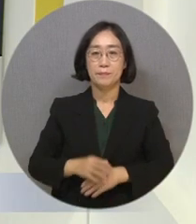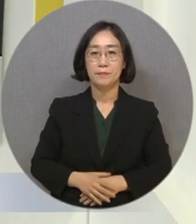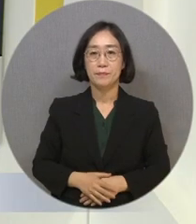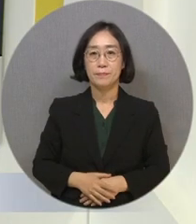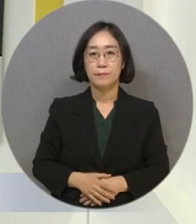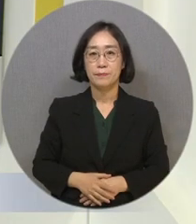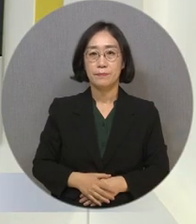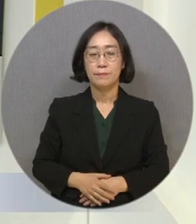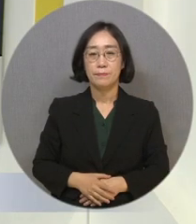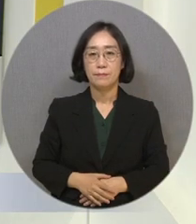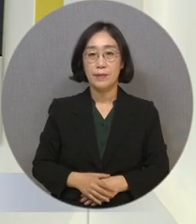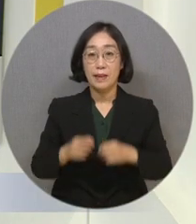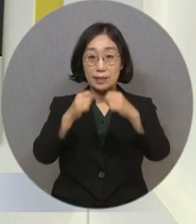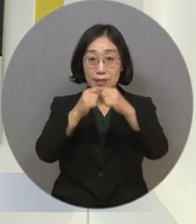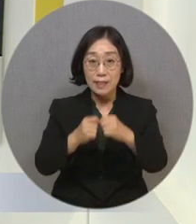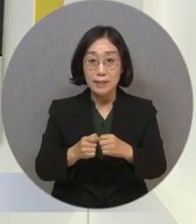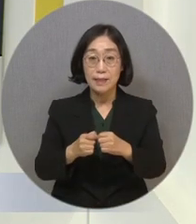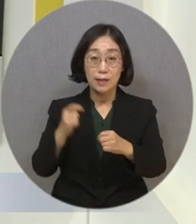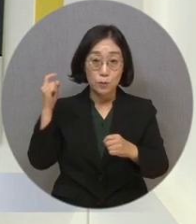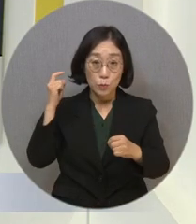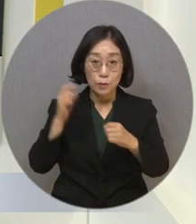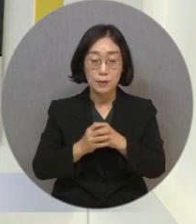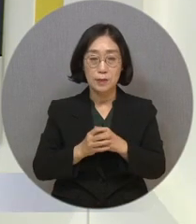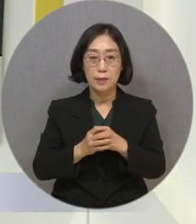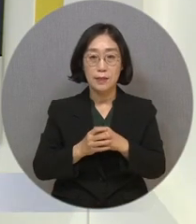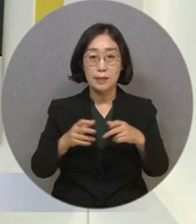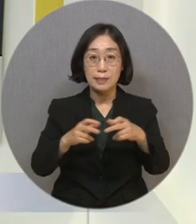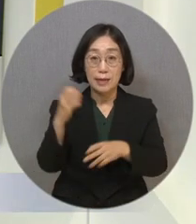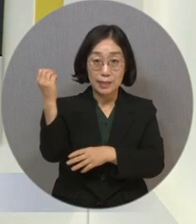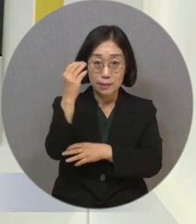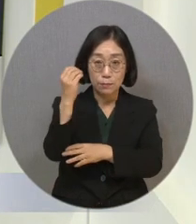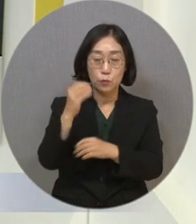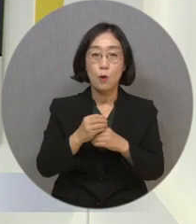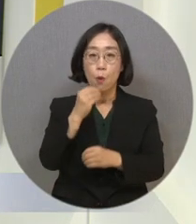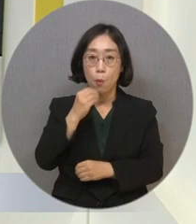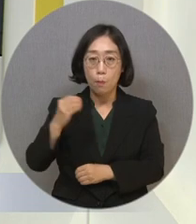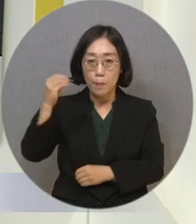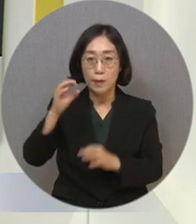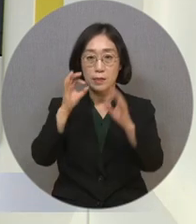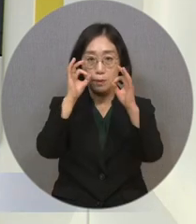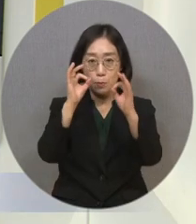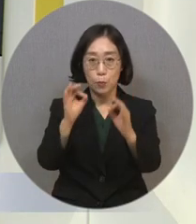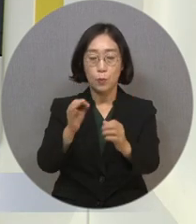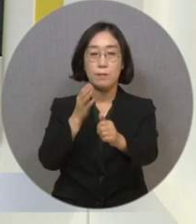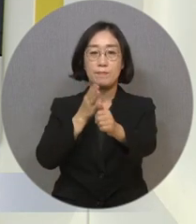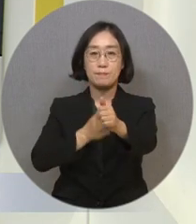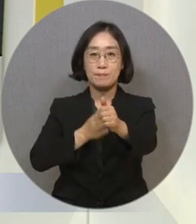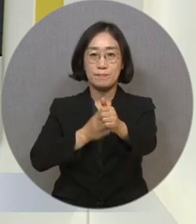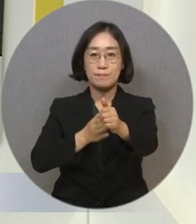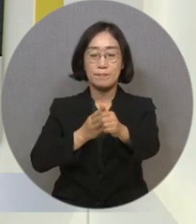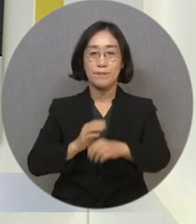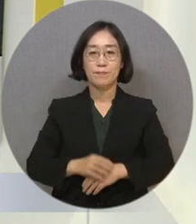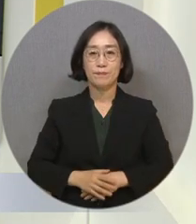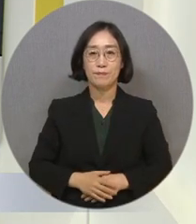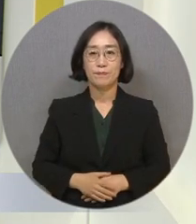전했습니다 더 자세한 뉴스는 장애인 신문과 웰페어 뉴스 홈페이지를 통해 확인할 수 있습니다